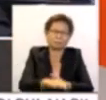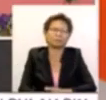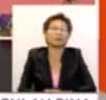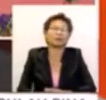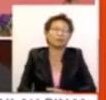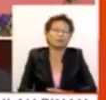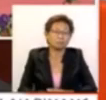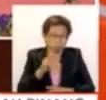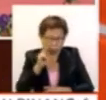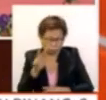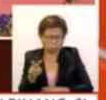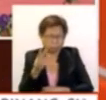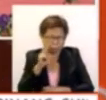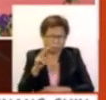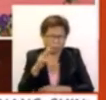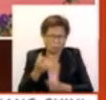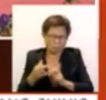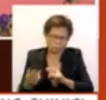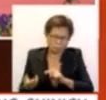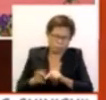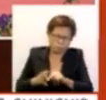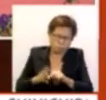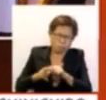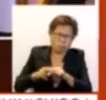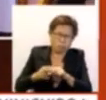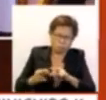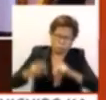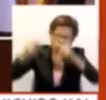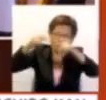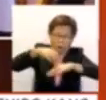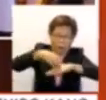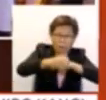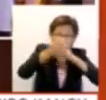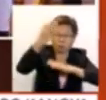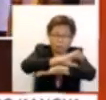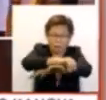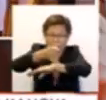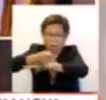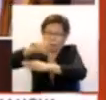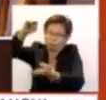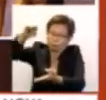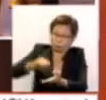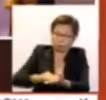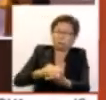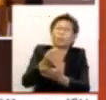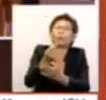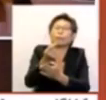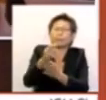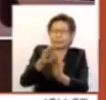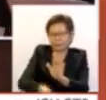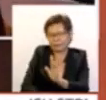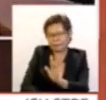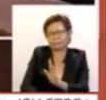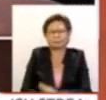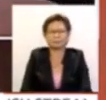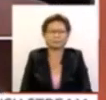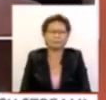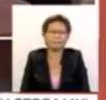Langkah itu dilihat dapat meningkatkan hasil ekspor negara dan kadar import dapat diturunkan pada harga lebih rendah.